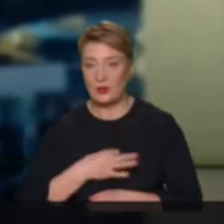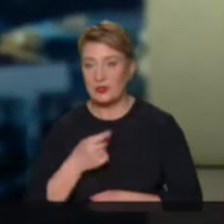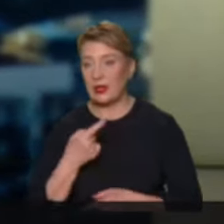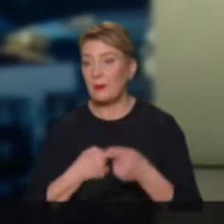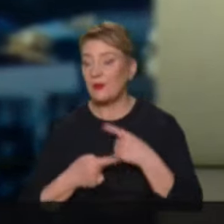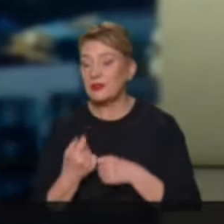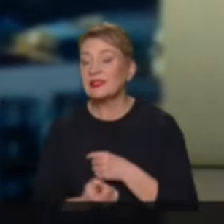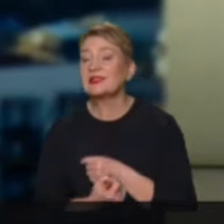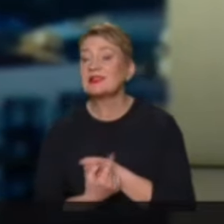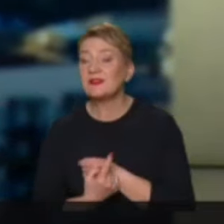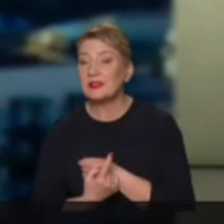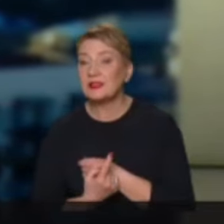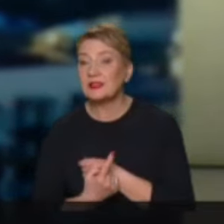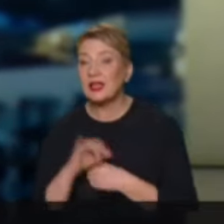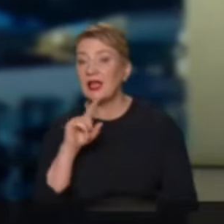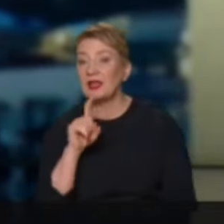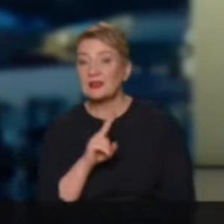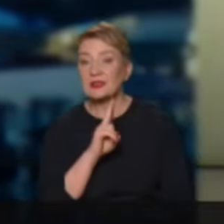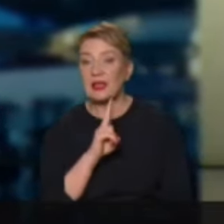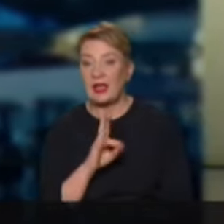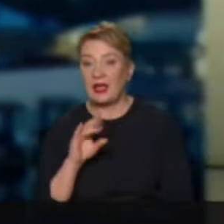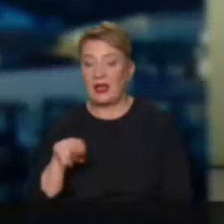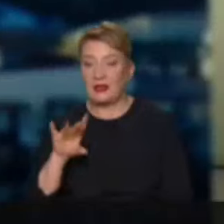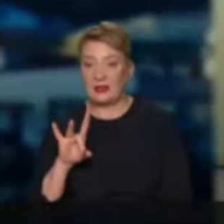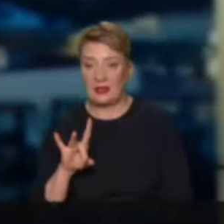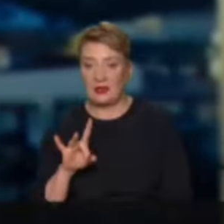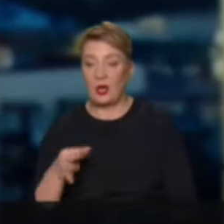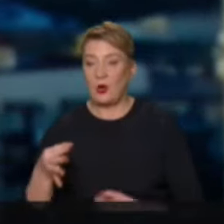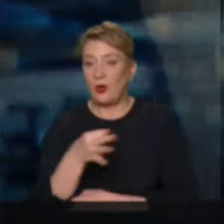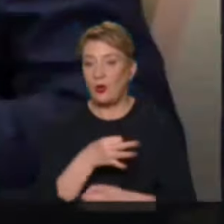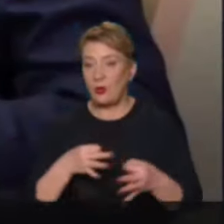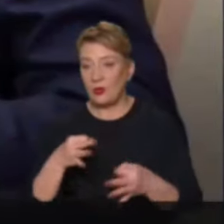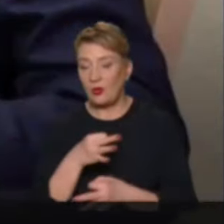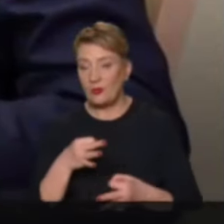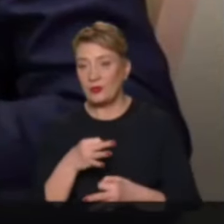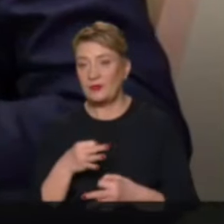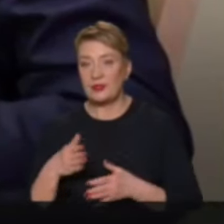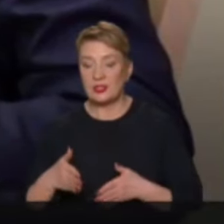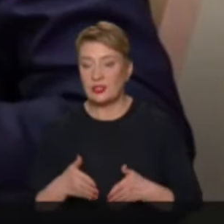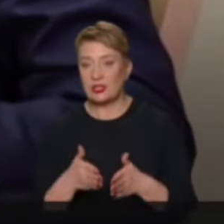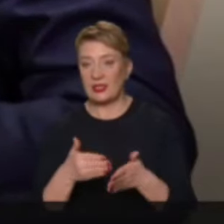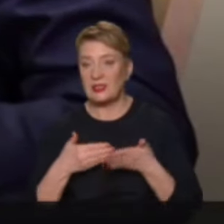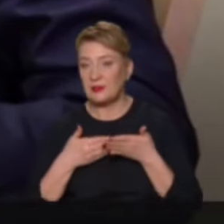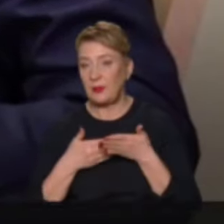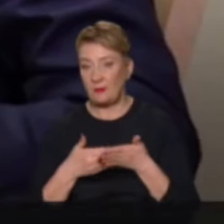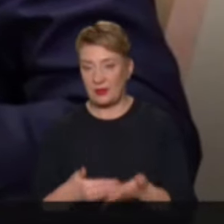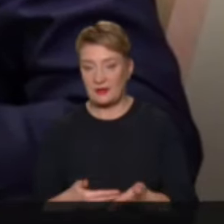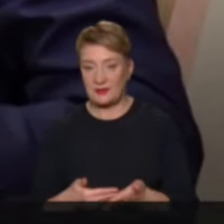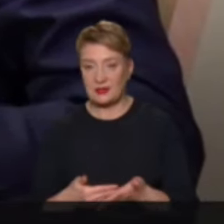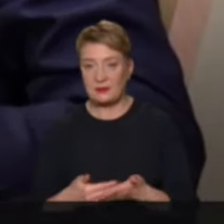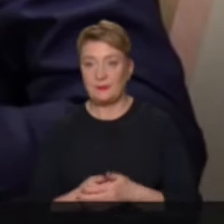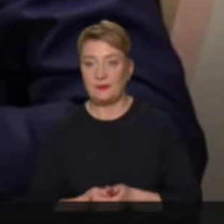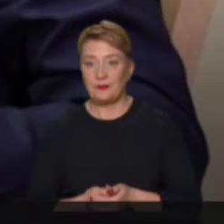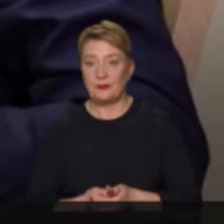звідки? З КНДР. Сергій Нарышкін обговорював там додаткові шляхи співпраці, повідомив про це офіційно